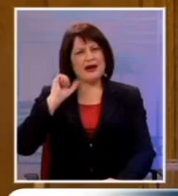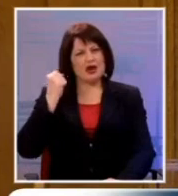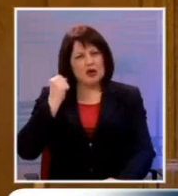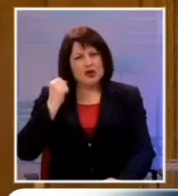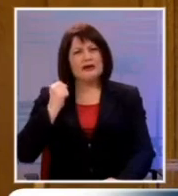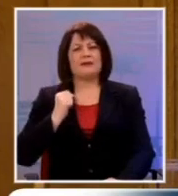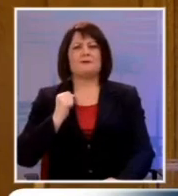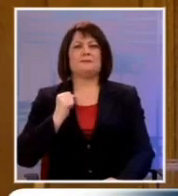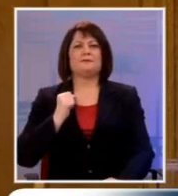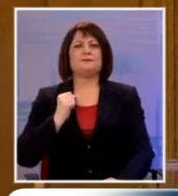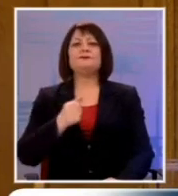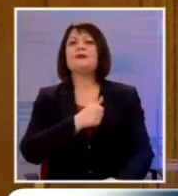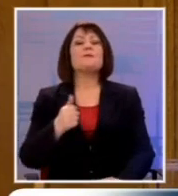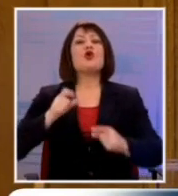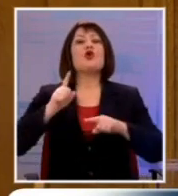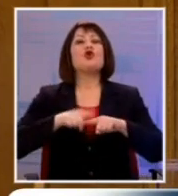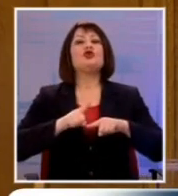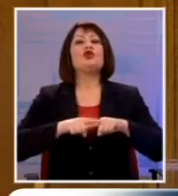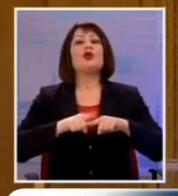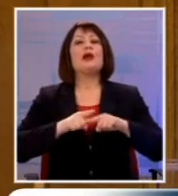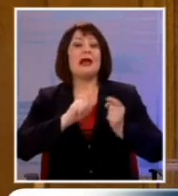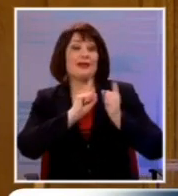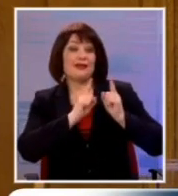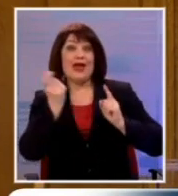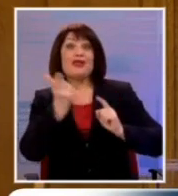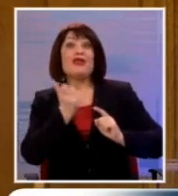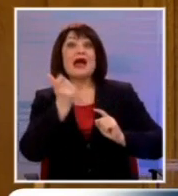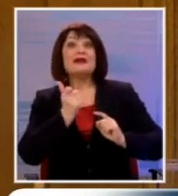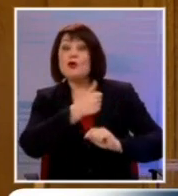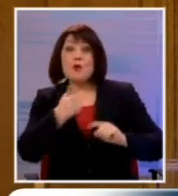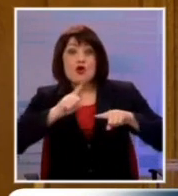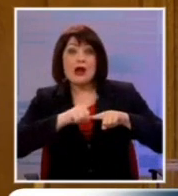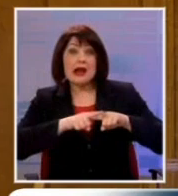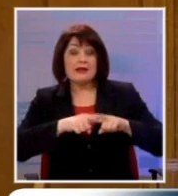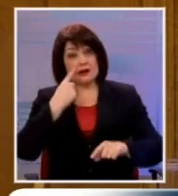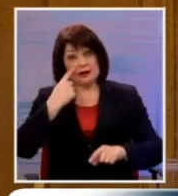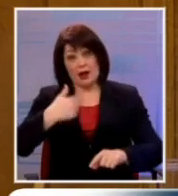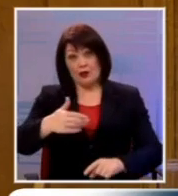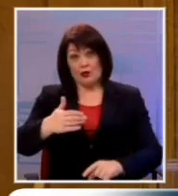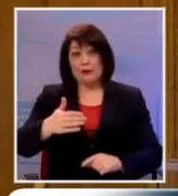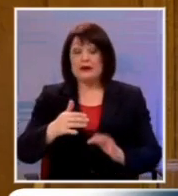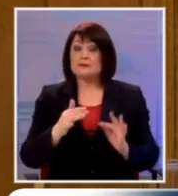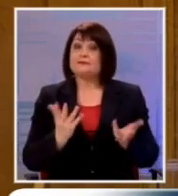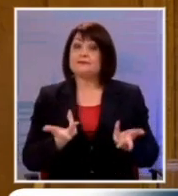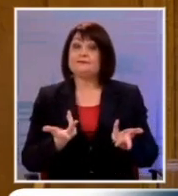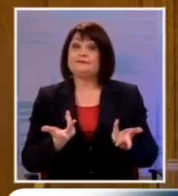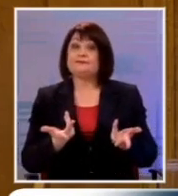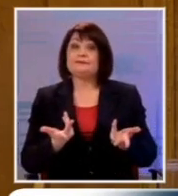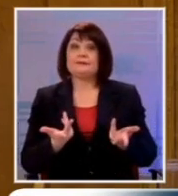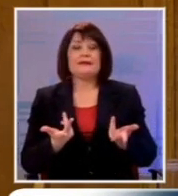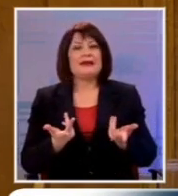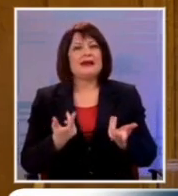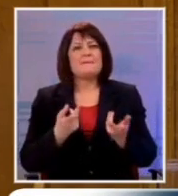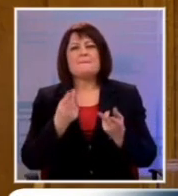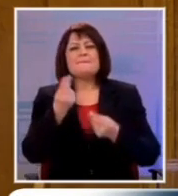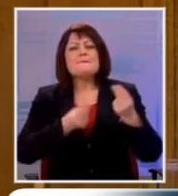της Ευρώπης μόνο με την Ελλάδα συνήψε τέτοιο δάνειο. Μένει βεβαίως να δούμε την αριθμοποίηση αυτού